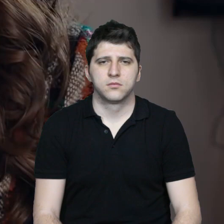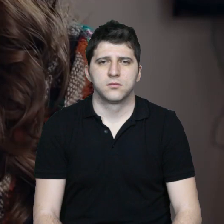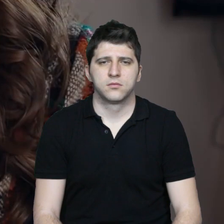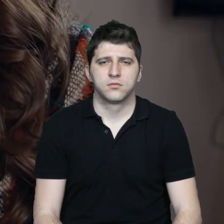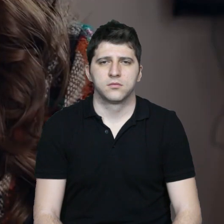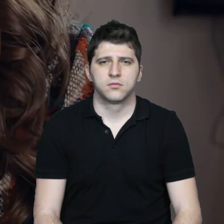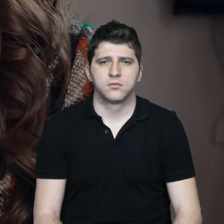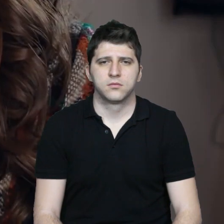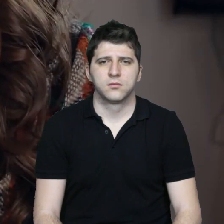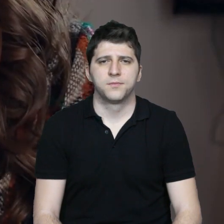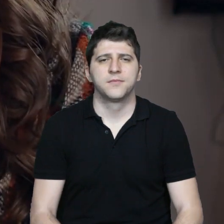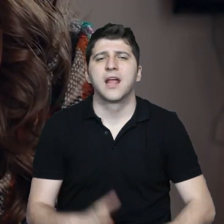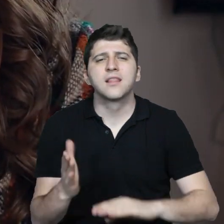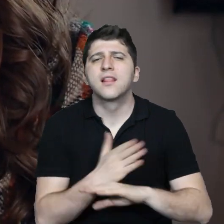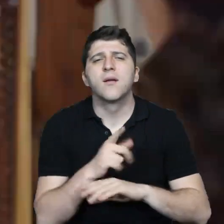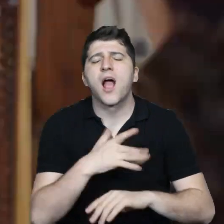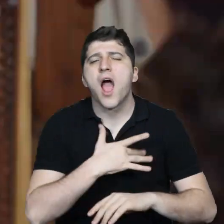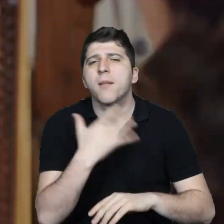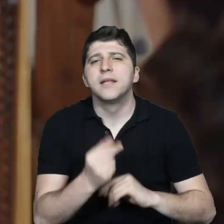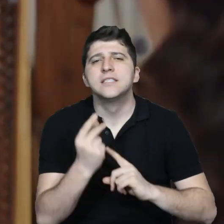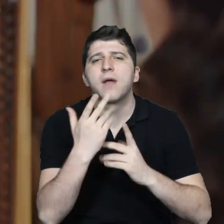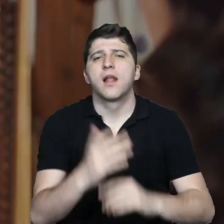Aysu durgunlaştı iyice. Niye bu kadar iyisin sen İsmail?